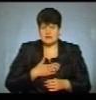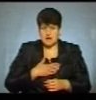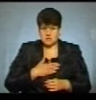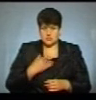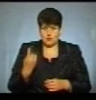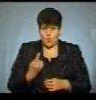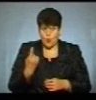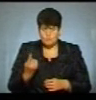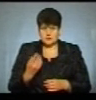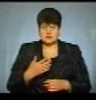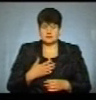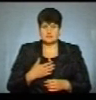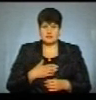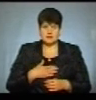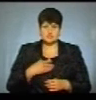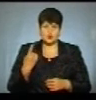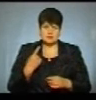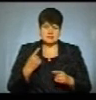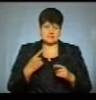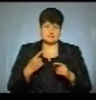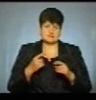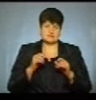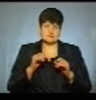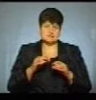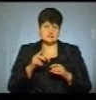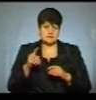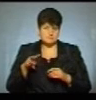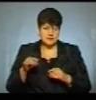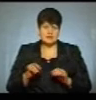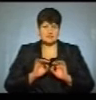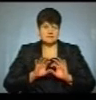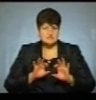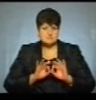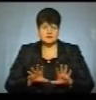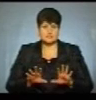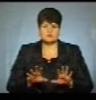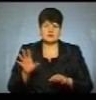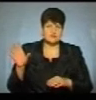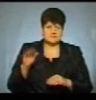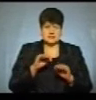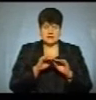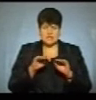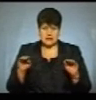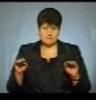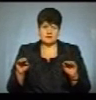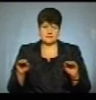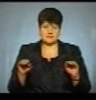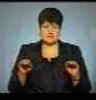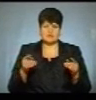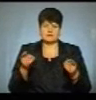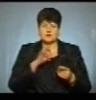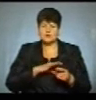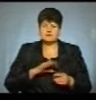наша область, наші обласні засоби масової інформації, які висвітлюють на всіх рівнях і задіють всі